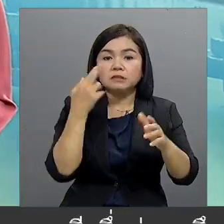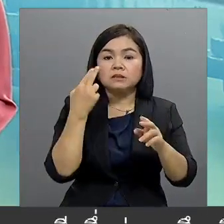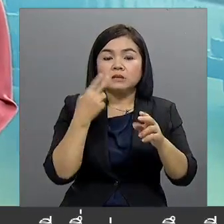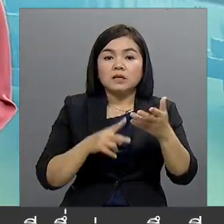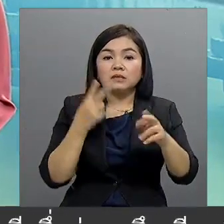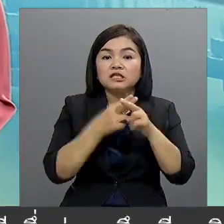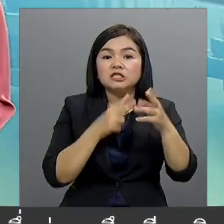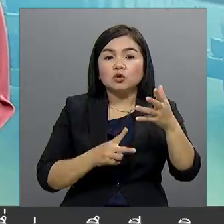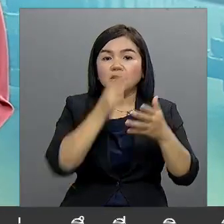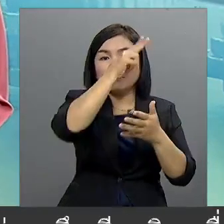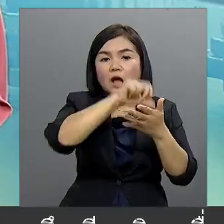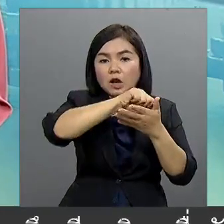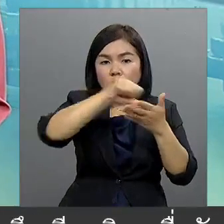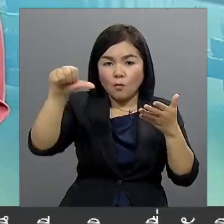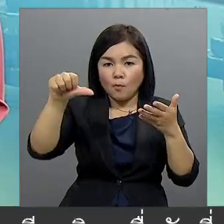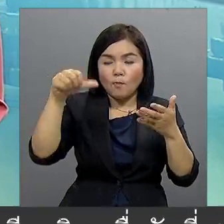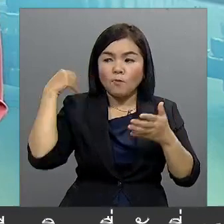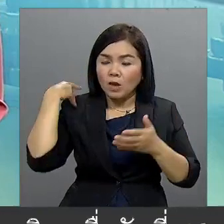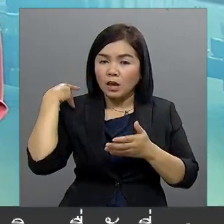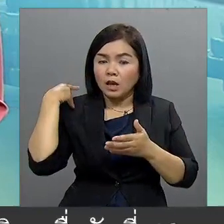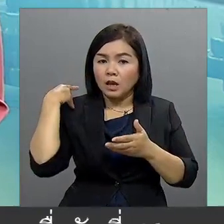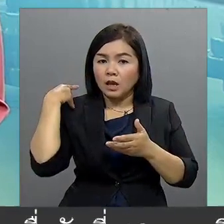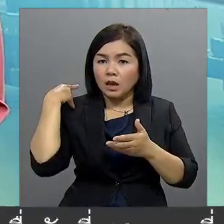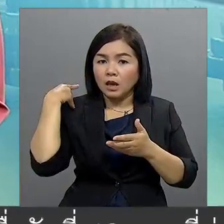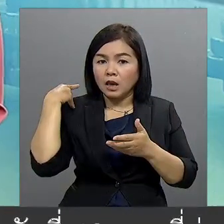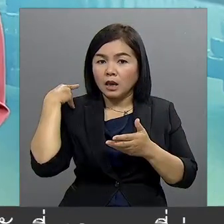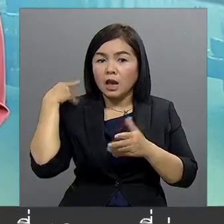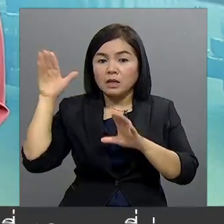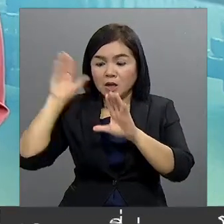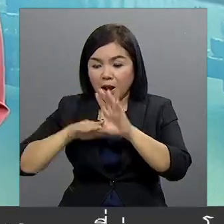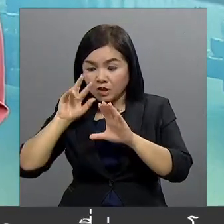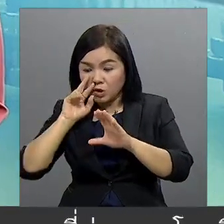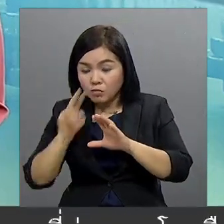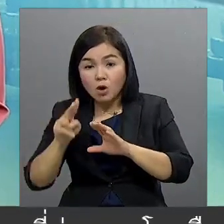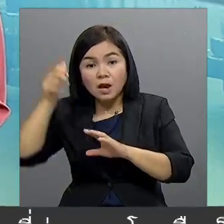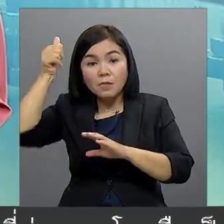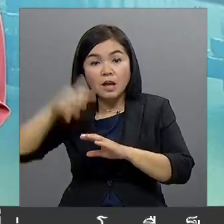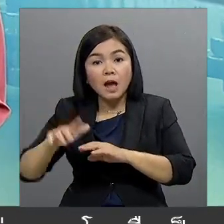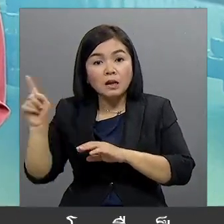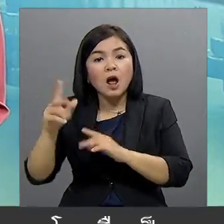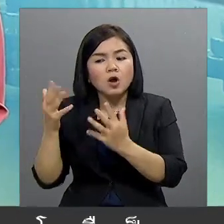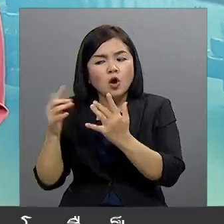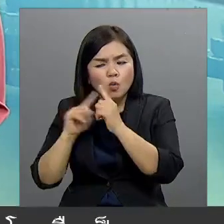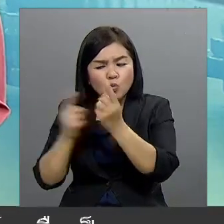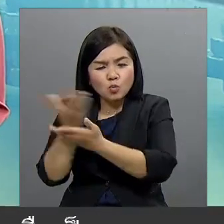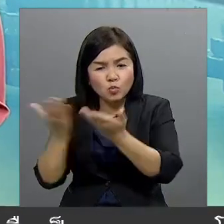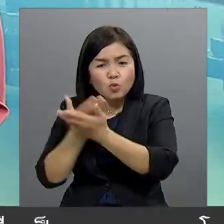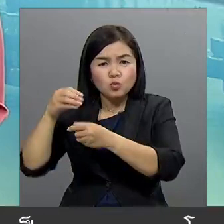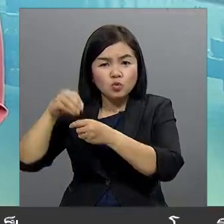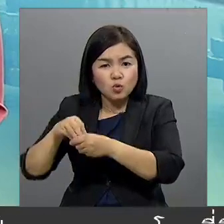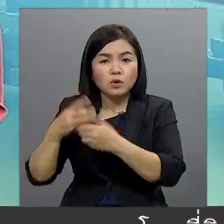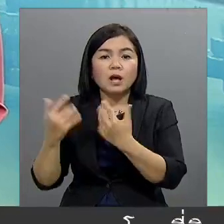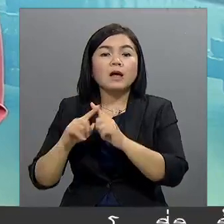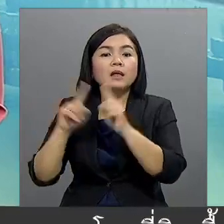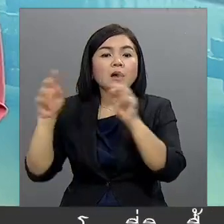การทจะมีสิทธหรอไม่มสิทธไปลงทะเบียนรอบให่ระดับนโยบายบอกวากำลงหารือกันอยู่แต่เกรณ์เบงต้นที่ออกมาบอกว